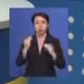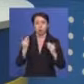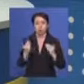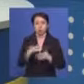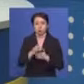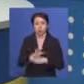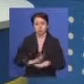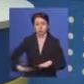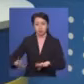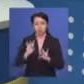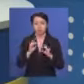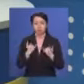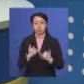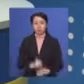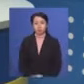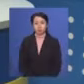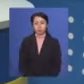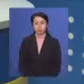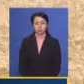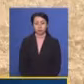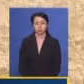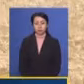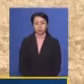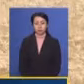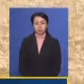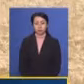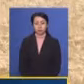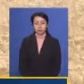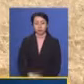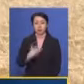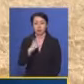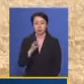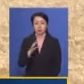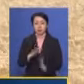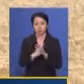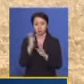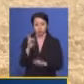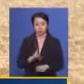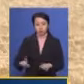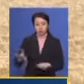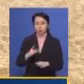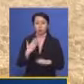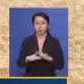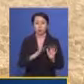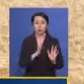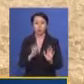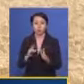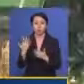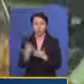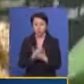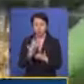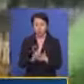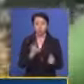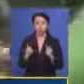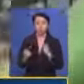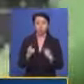каравай страны, расскажет наш корреспондент. 3 октября аграрии региона завершили уборочные работы зерновых и